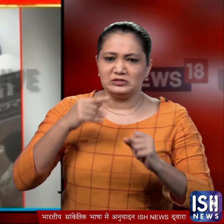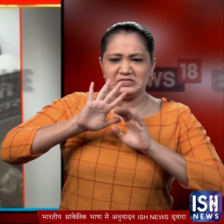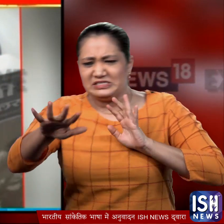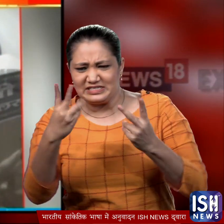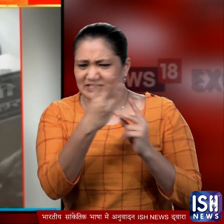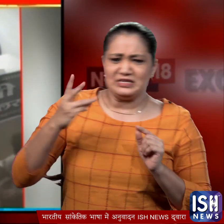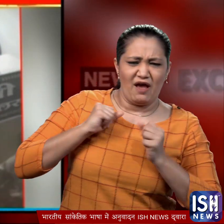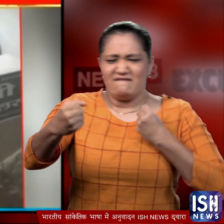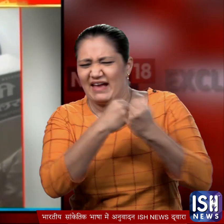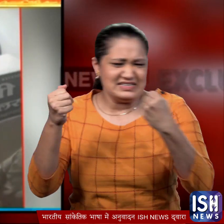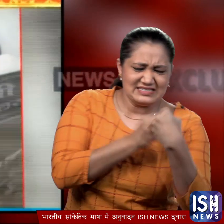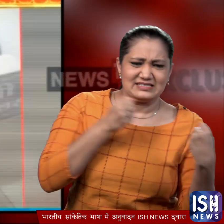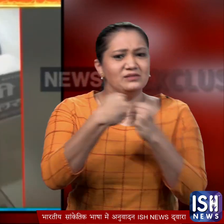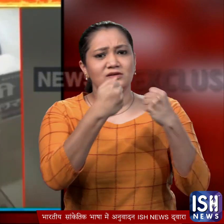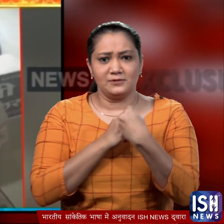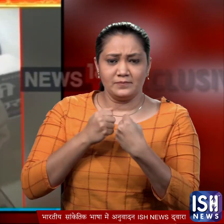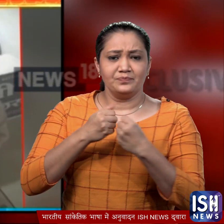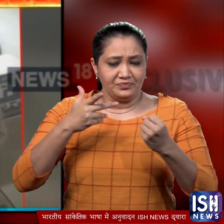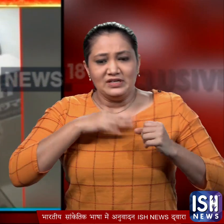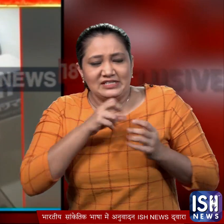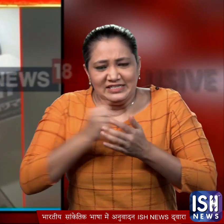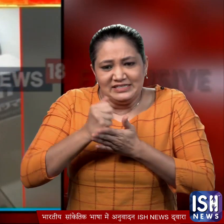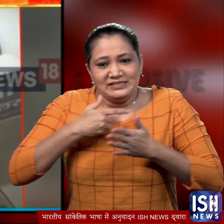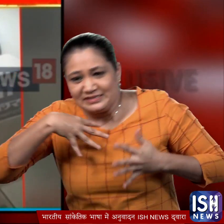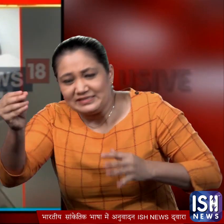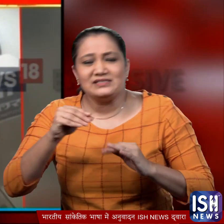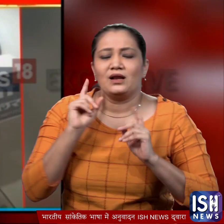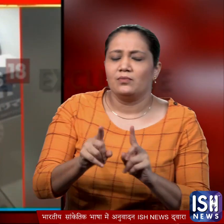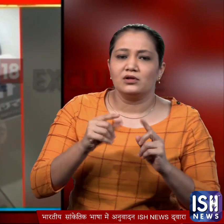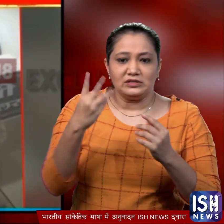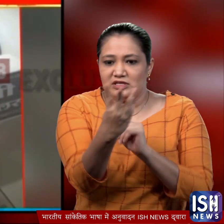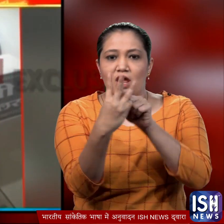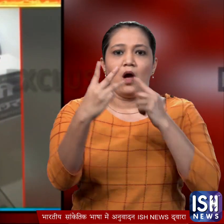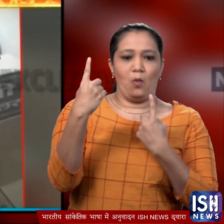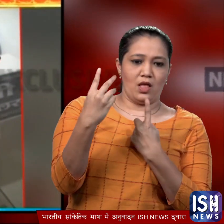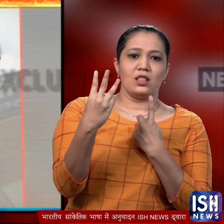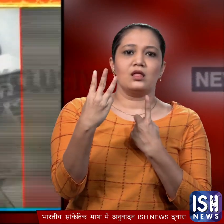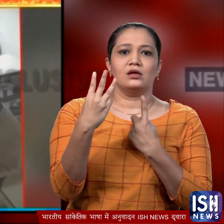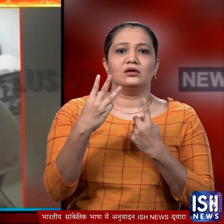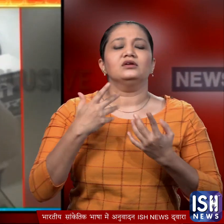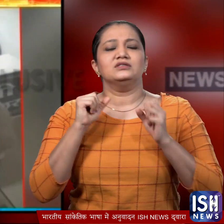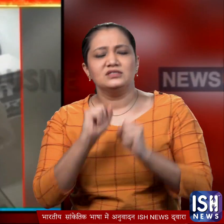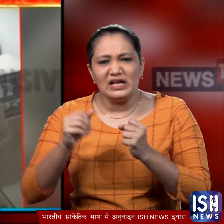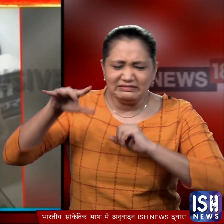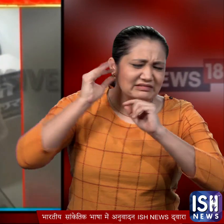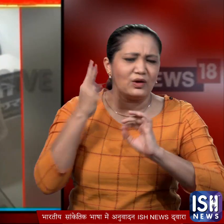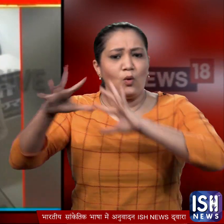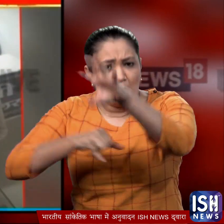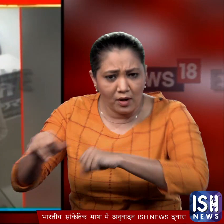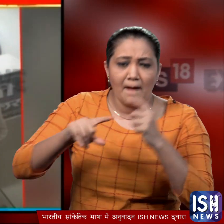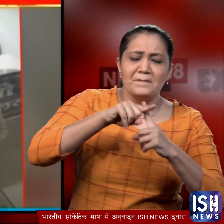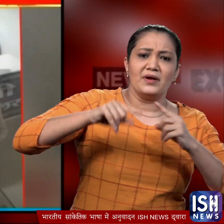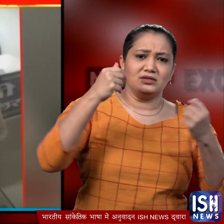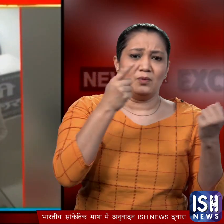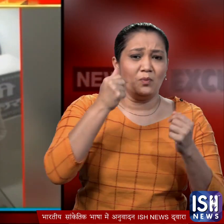तीनों बदमाशों का लगातार सामना करता रहा। वो वहां से बाहर निकलने की कोशिश करता दिखा, लेकिन वो 3 थे और वो 1। वहां गहनों की लूट भी होती रही